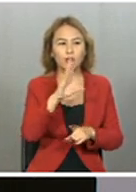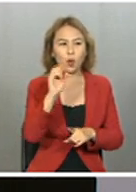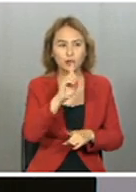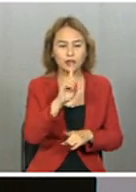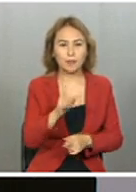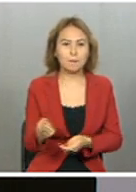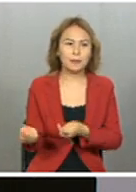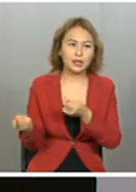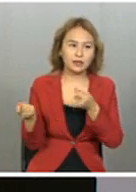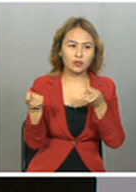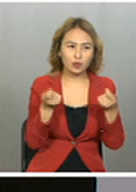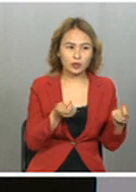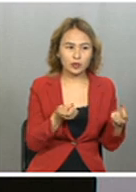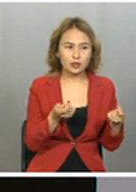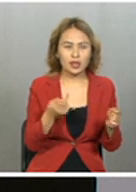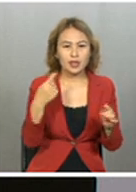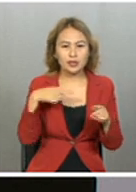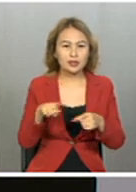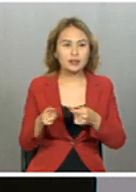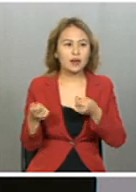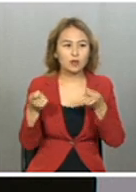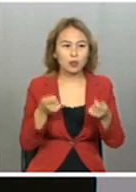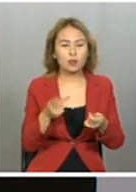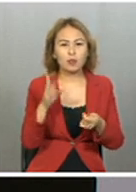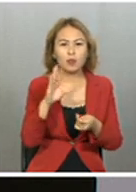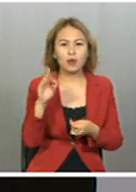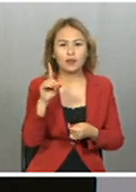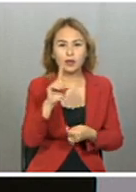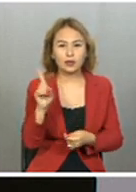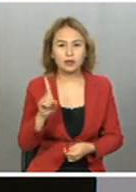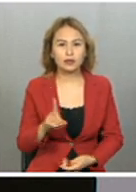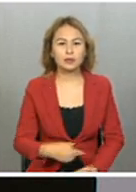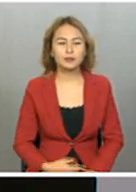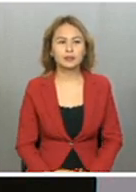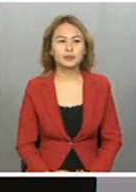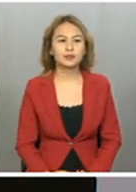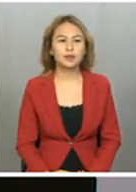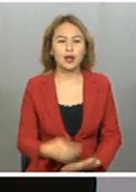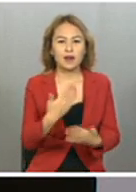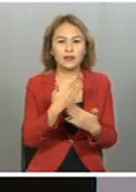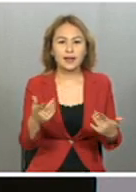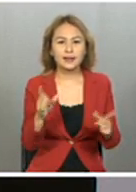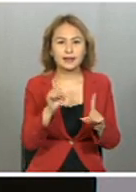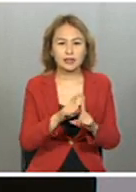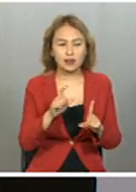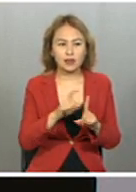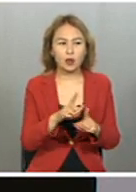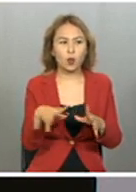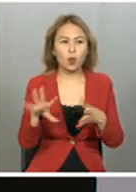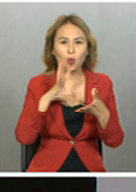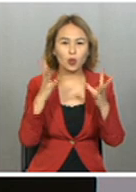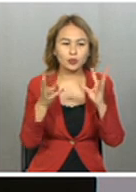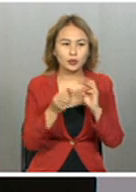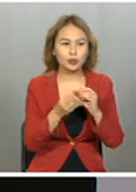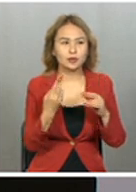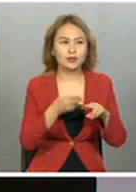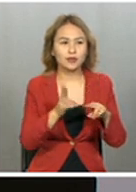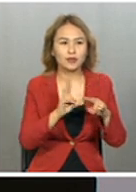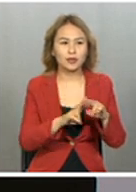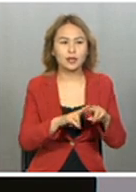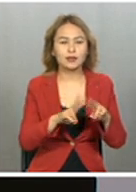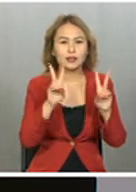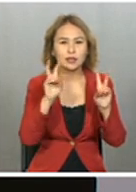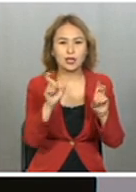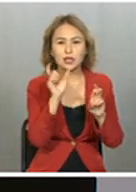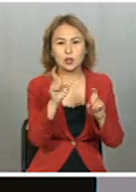привёз, завёз, повёз. В данных словах общим является такая часть